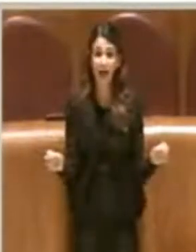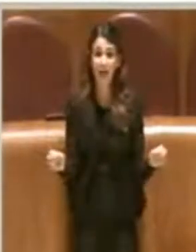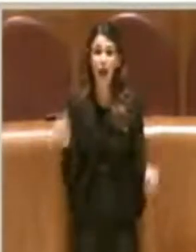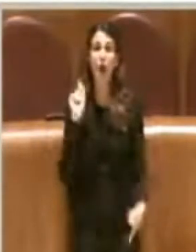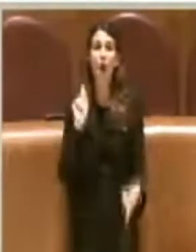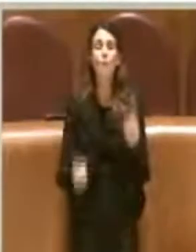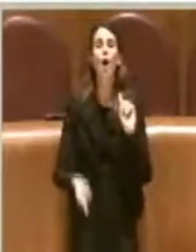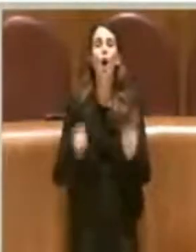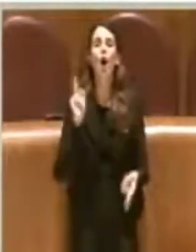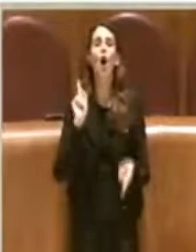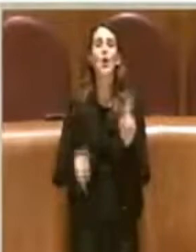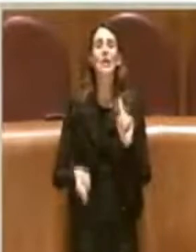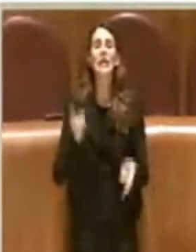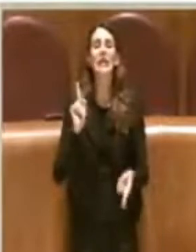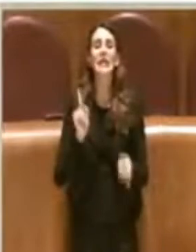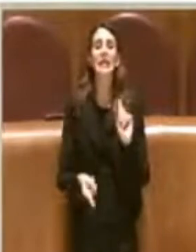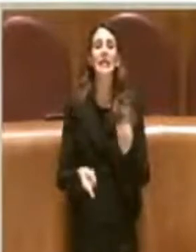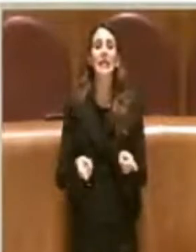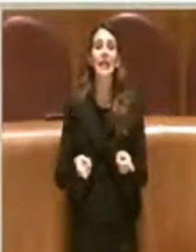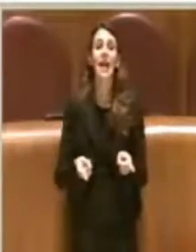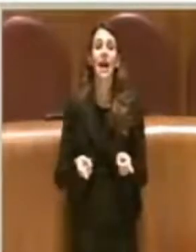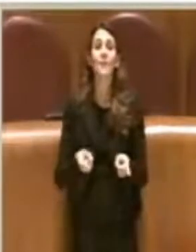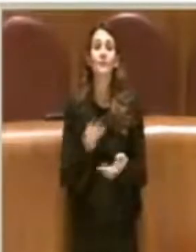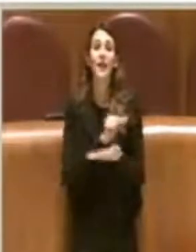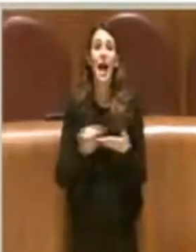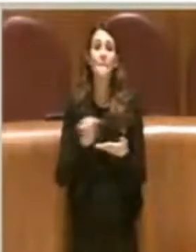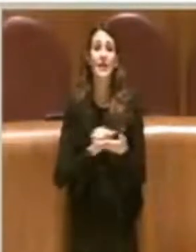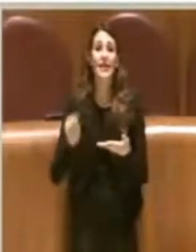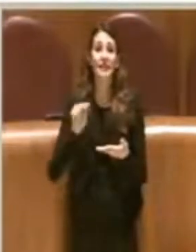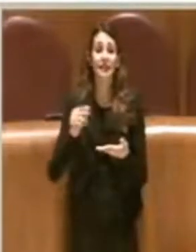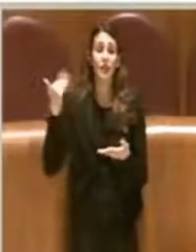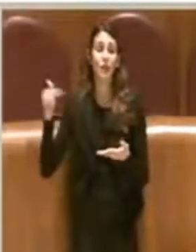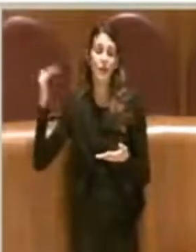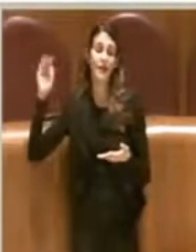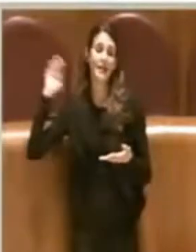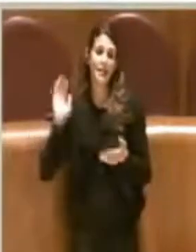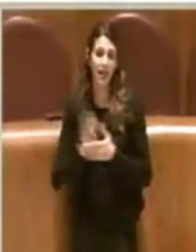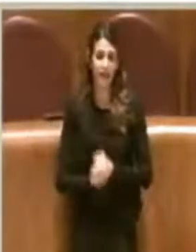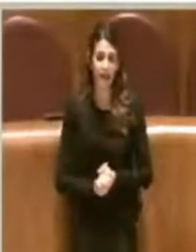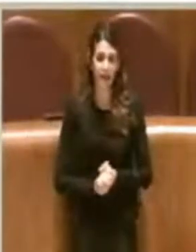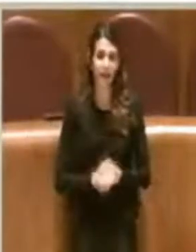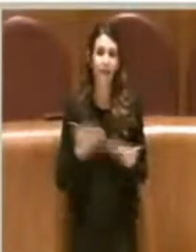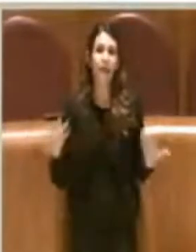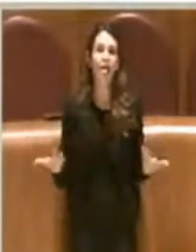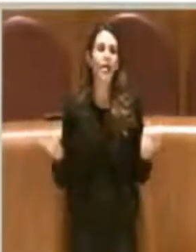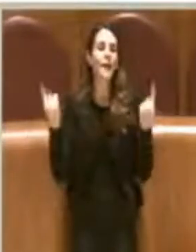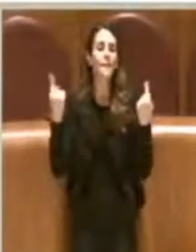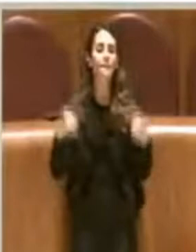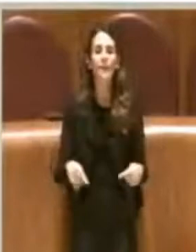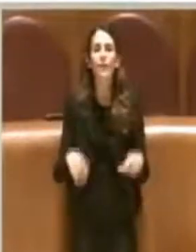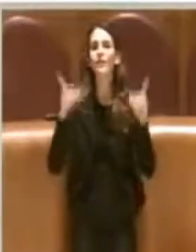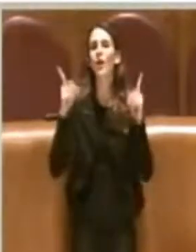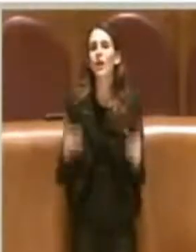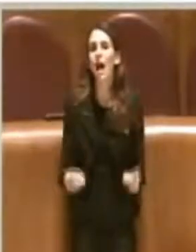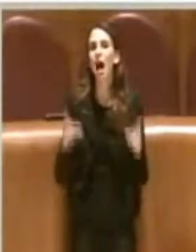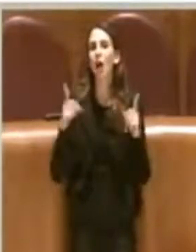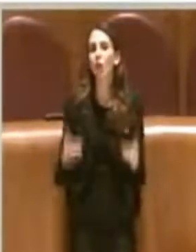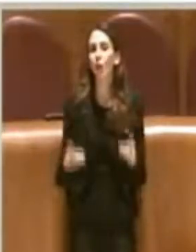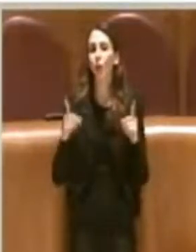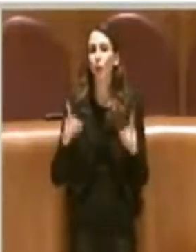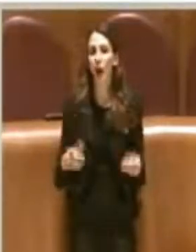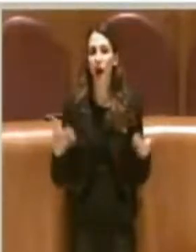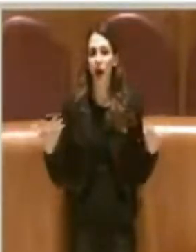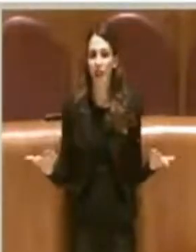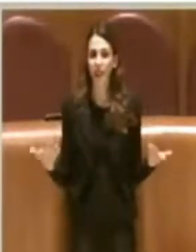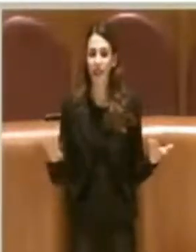assunte da precedenti amministrazioni ma non è diciamo una retorica è fisiologicamente così quindi spesso si va a prendere